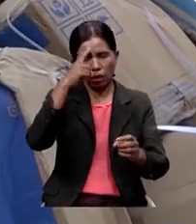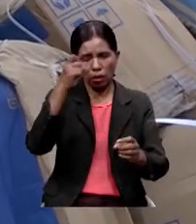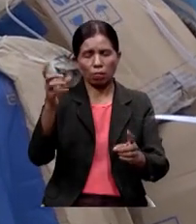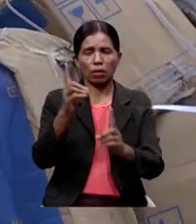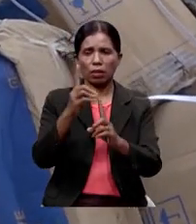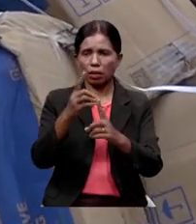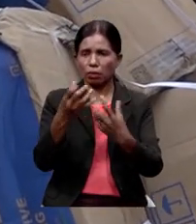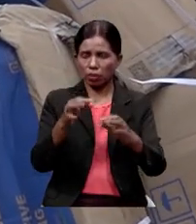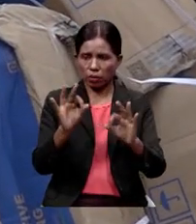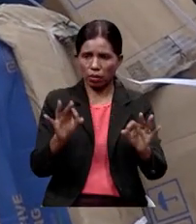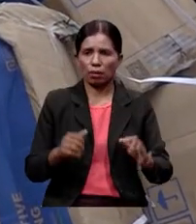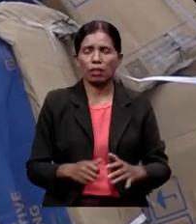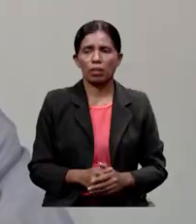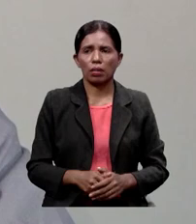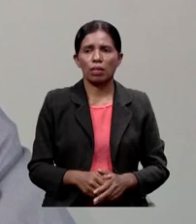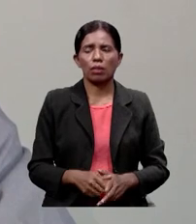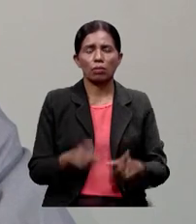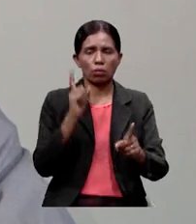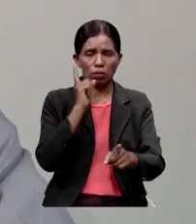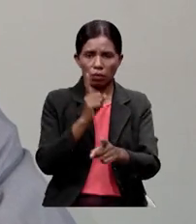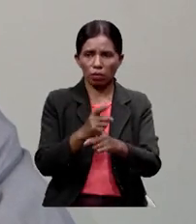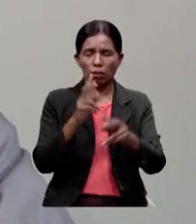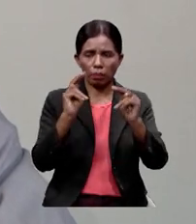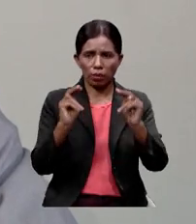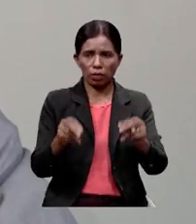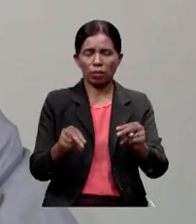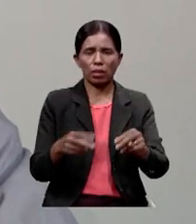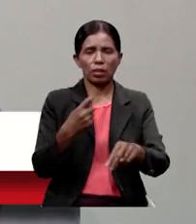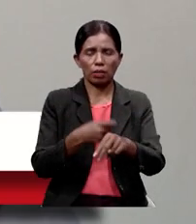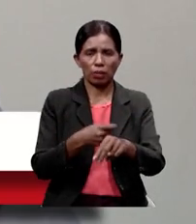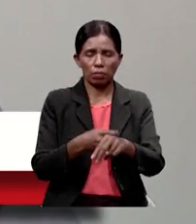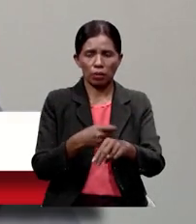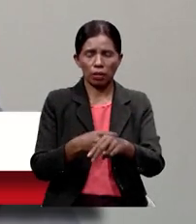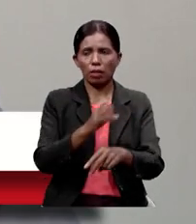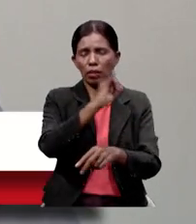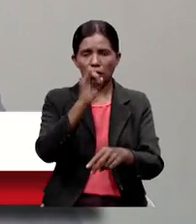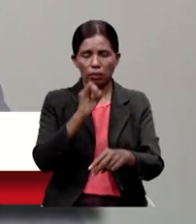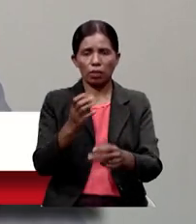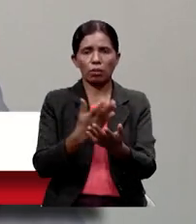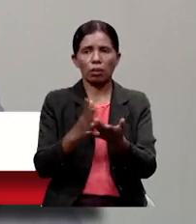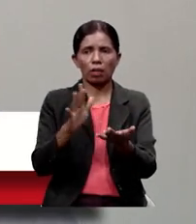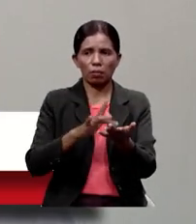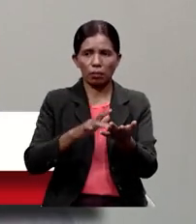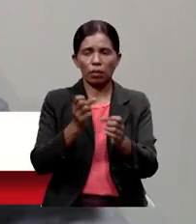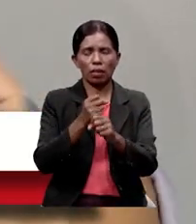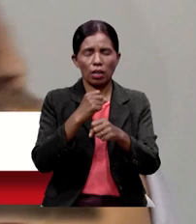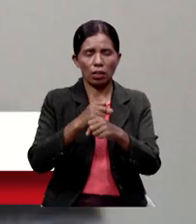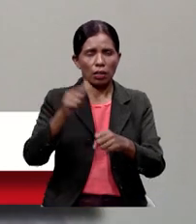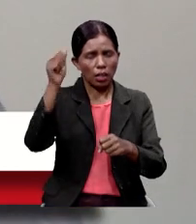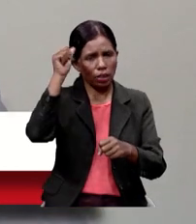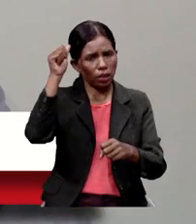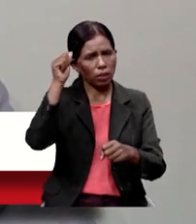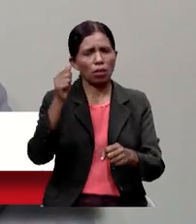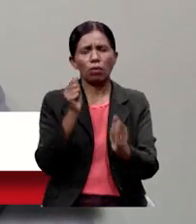prazo. Tolose precisa precisa é momento de identificação a tola imoruk nema tem que halo analisa de diak ita iha ita